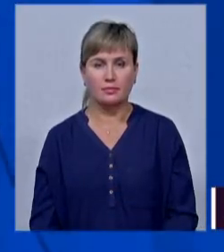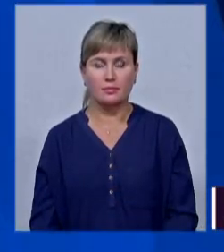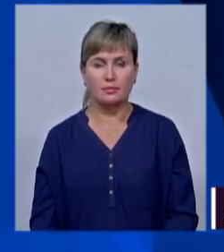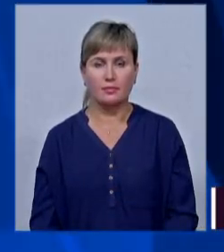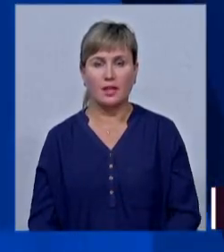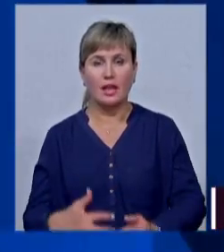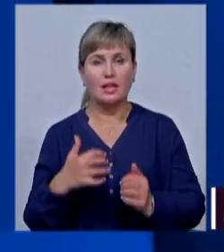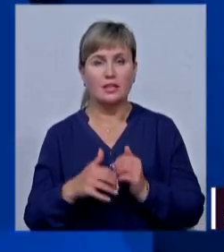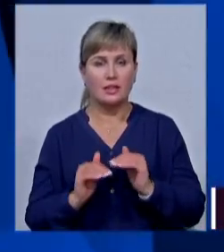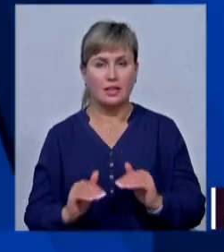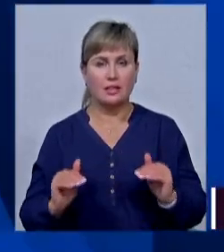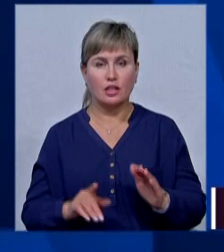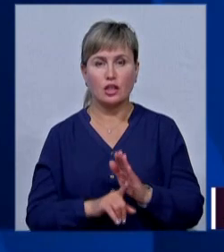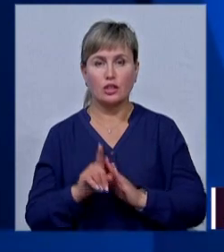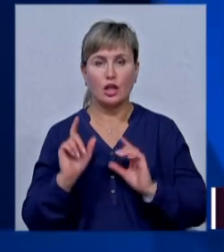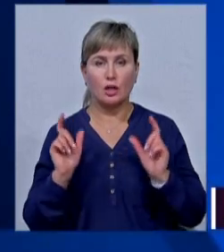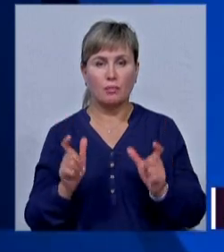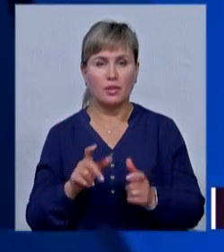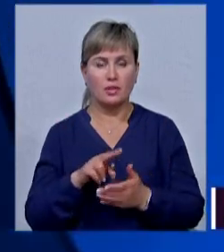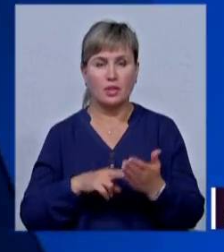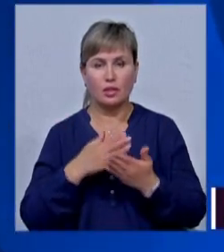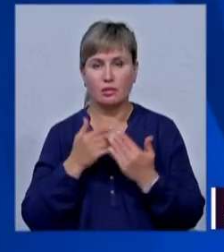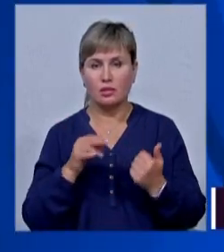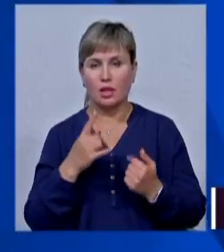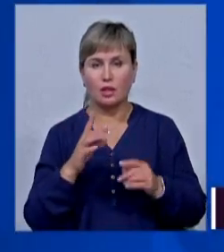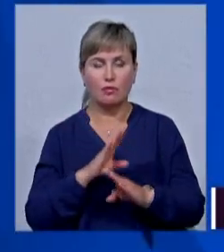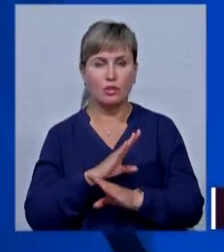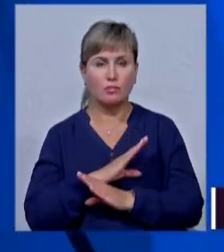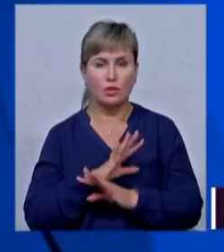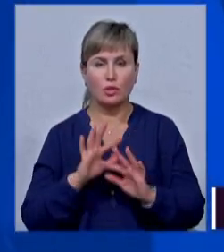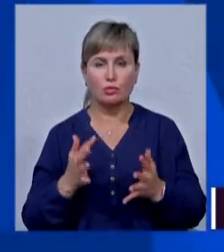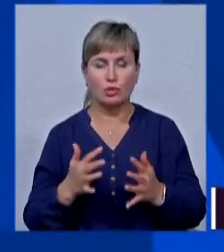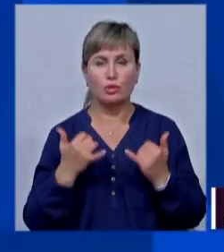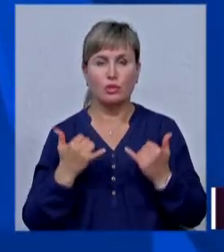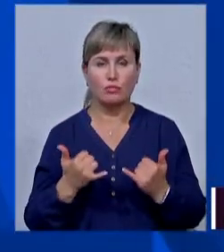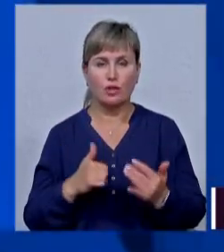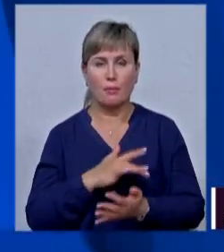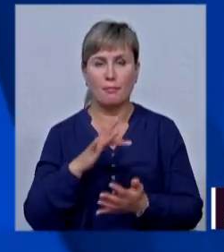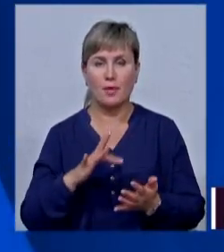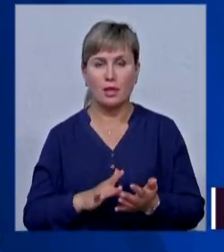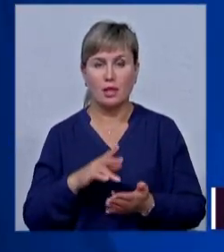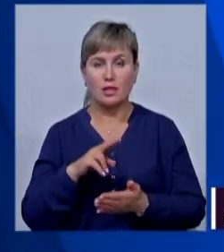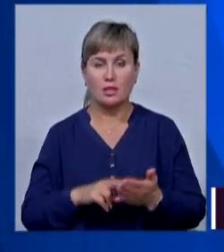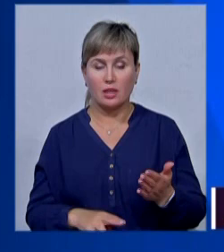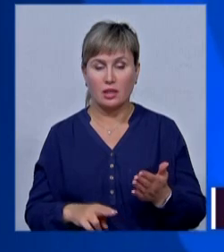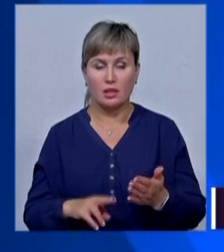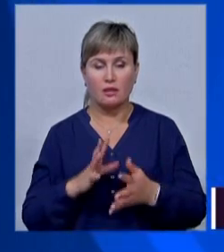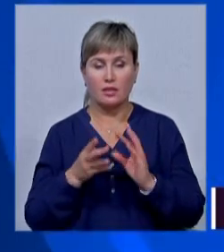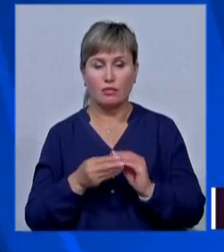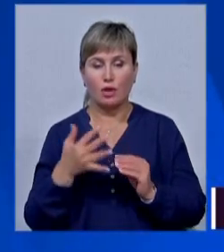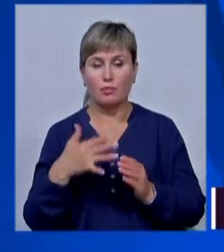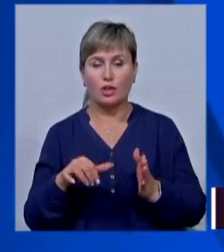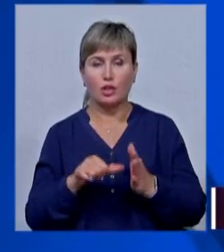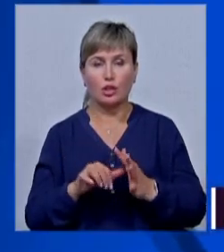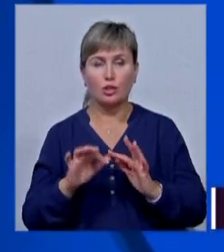А вот среди детей с начала пандемии не зарегистрировано ни одного смертельного случая. На сегодня в мегаполисе зарегистрировано всего